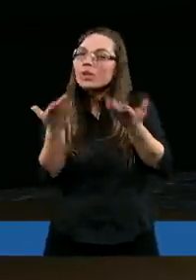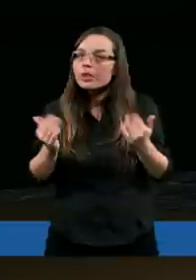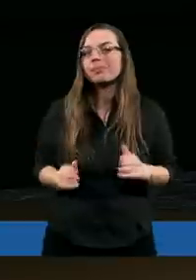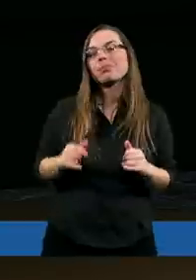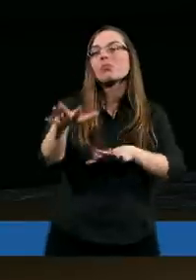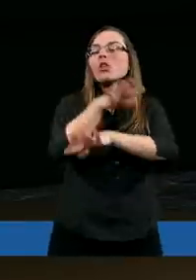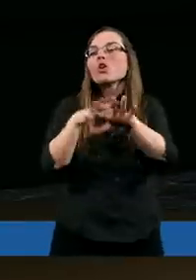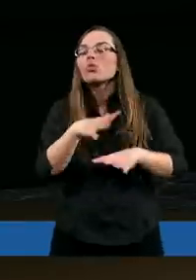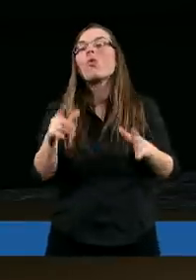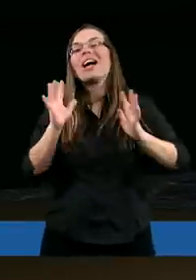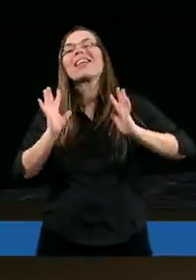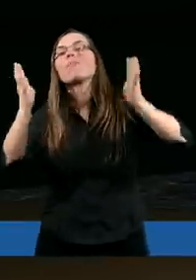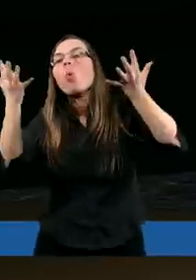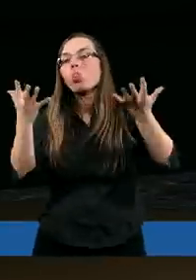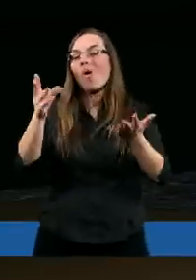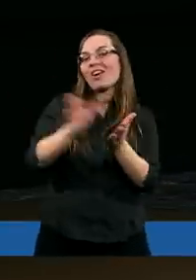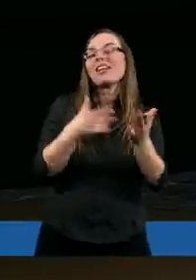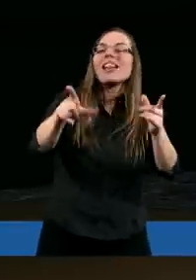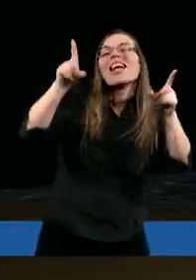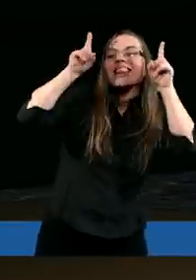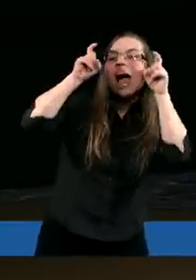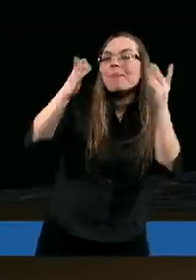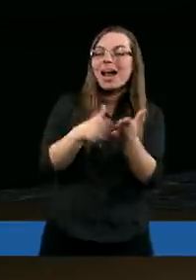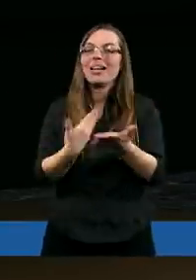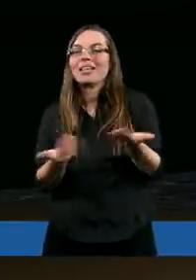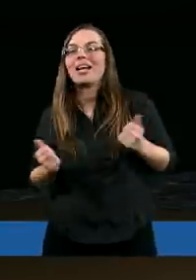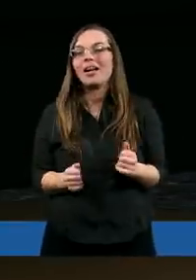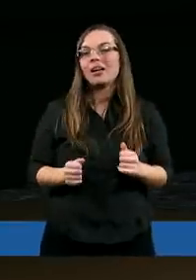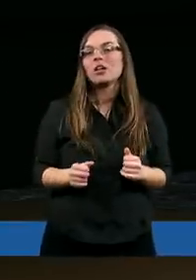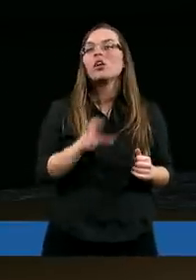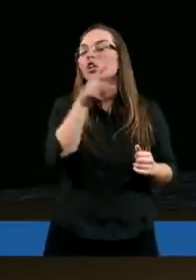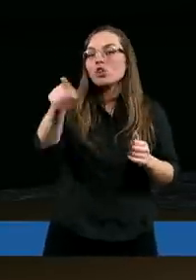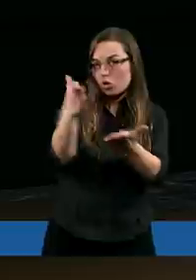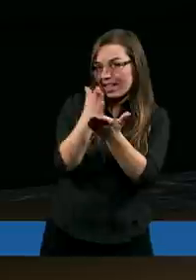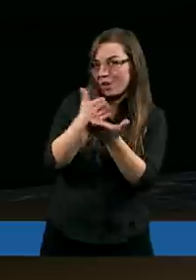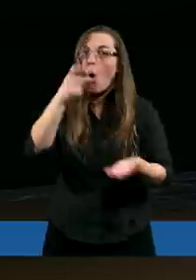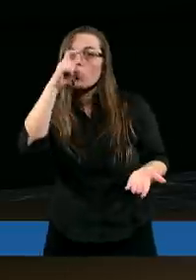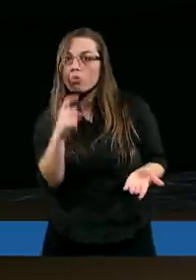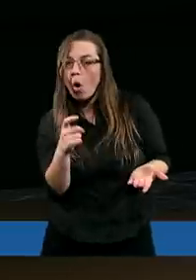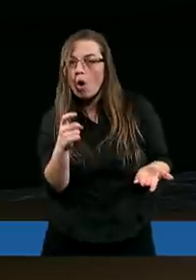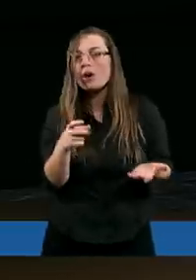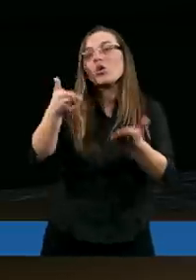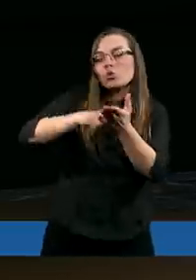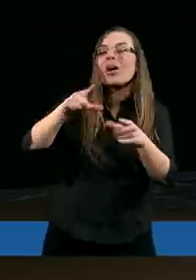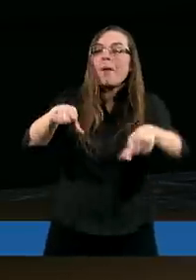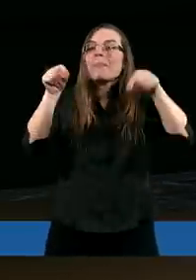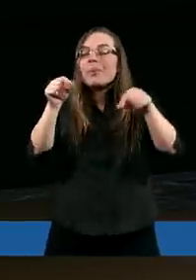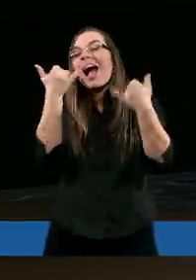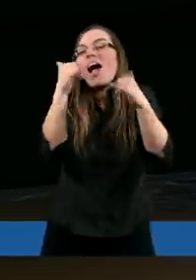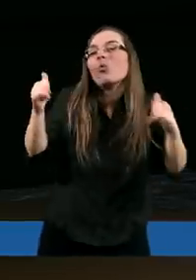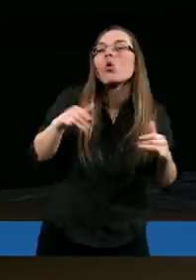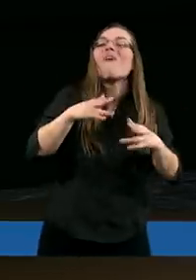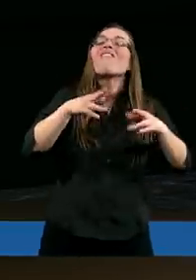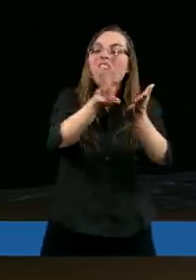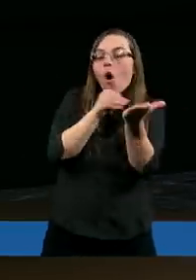Duchy zbuntowane, te diabelskie. Czy to jest tylko zło, które przybiera różną formę? Czy